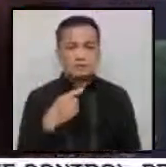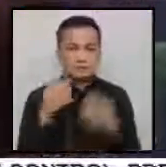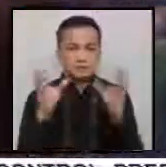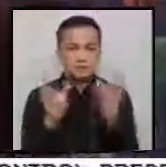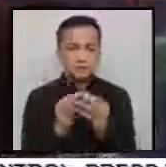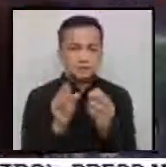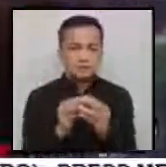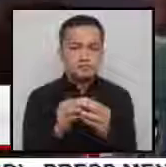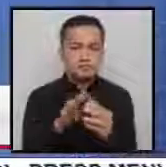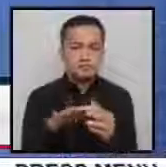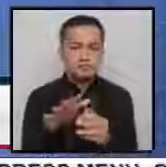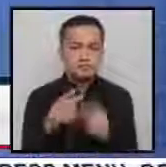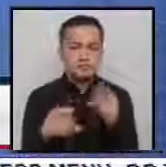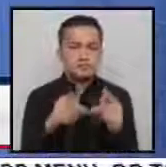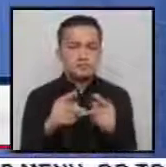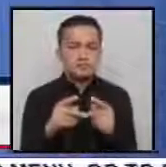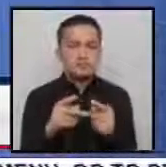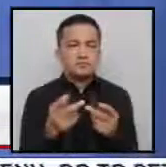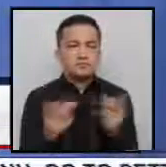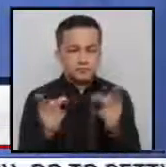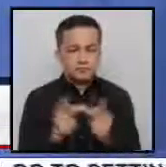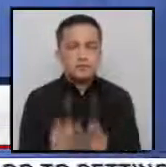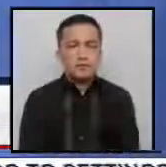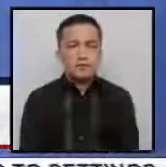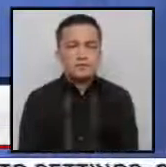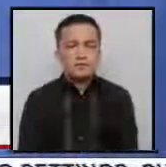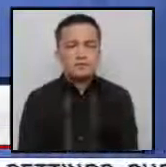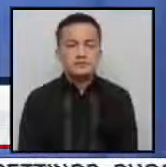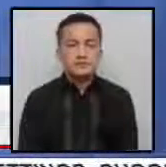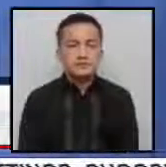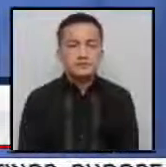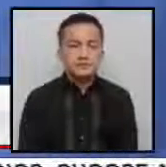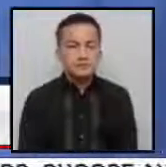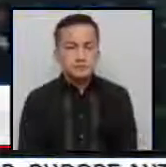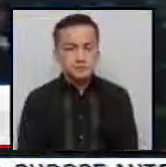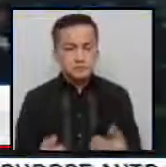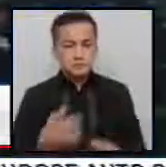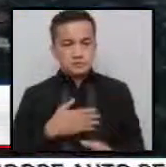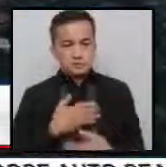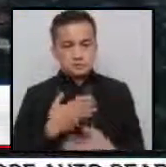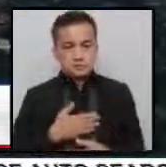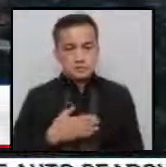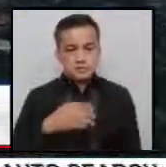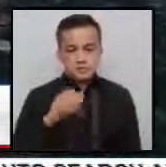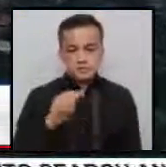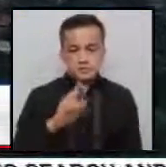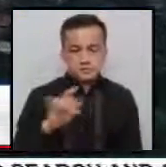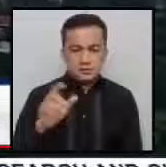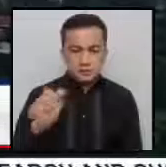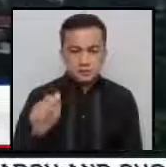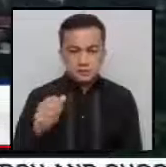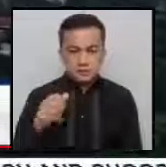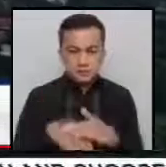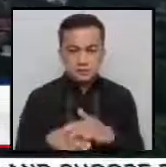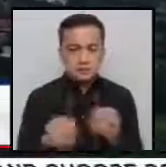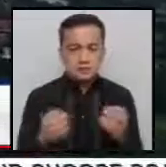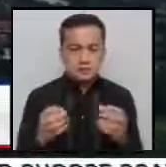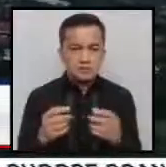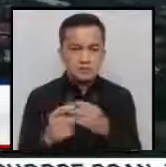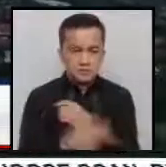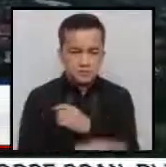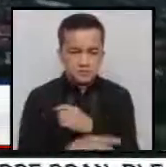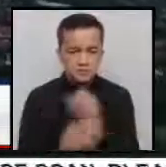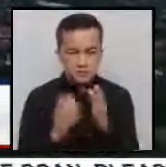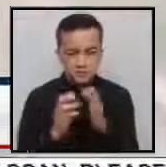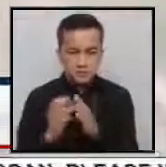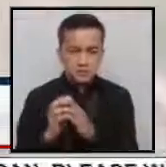mga residente sa lugar. Sa ngayon, ikinalulugod ni Abella ang pagpasok ng maraming probinsya at lungsod sa bansa